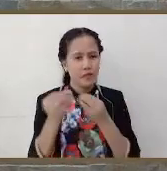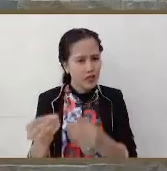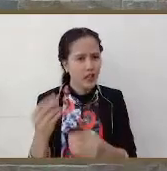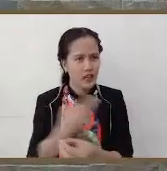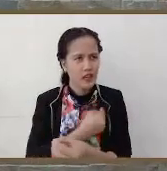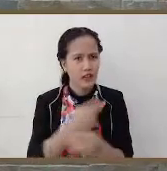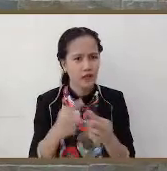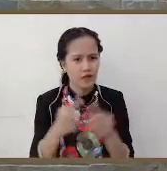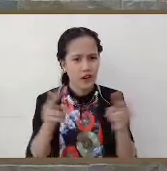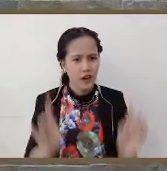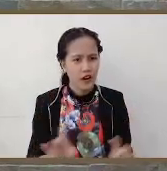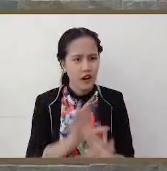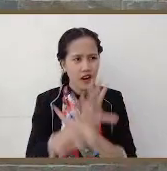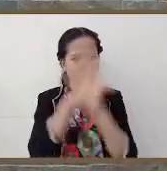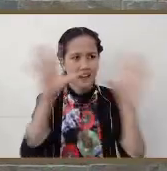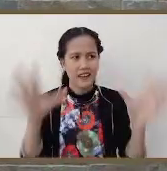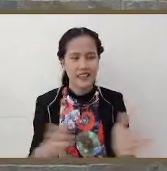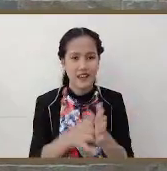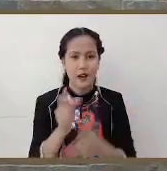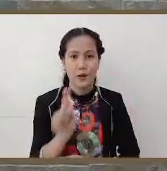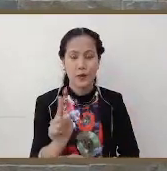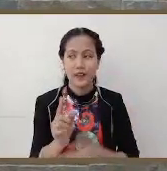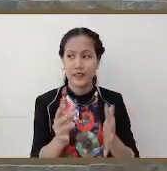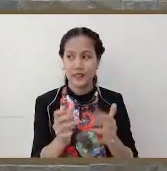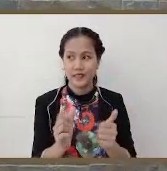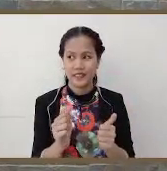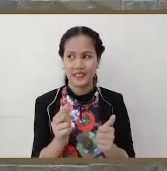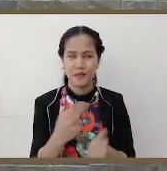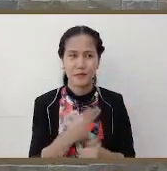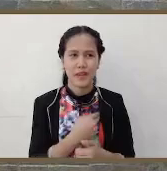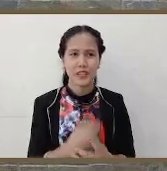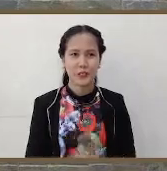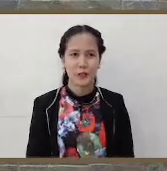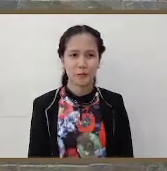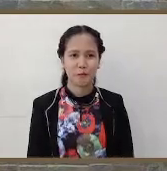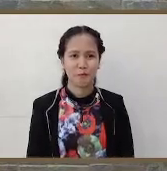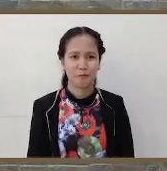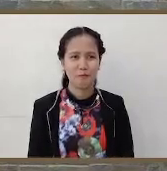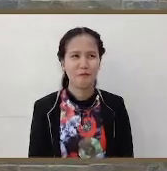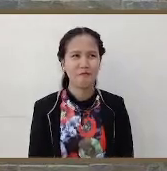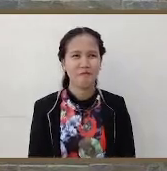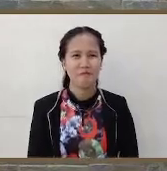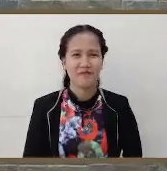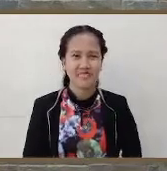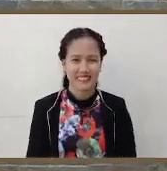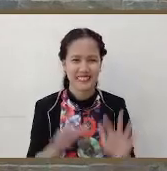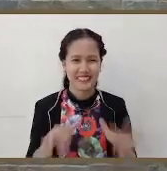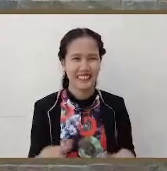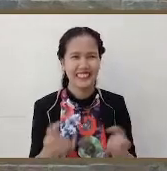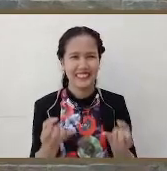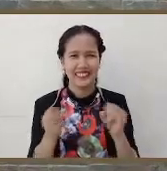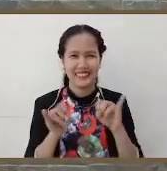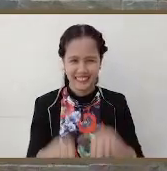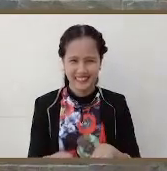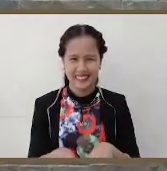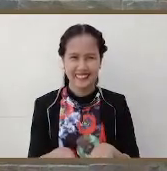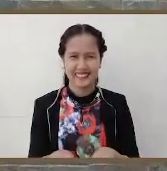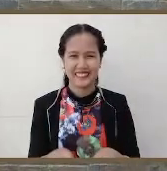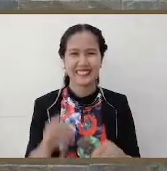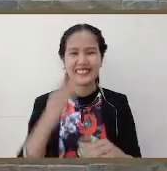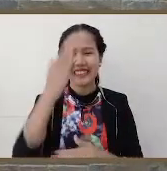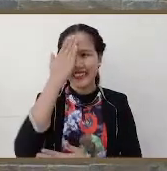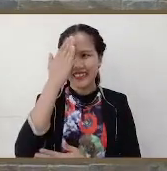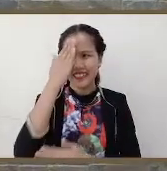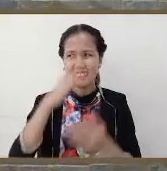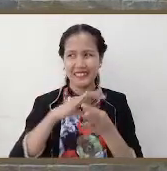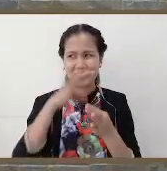yung gustong ipahayag ng Diyos sa buhay po natin, gaano kahalaga yung knowledge ng Diyos sa buhay po natin. Because sabi